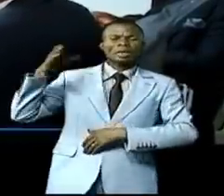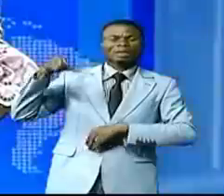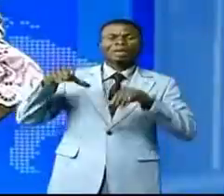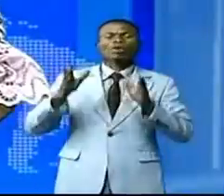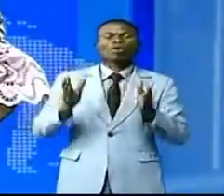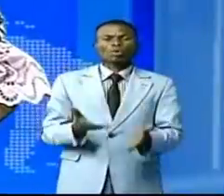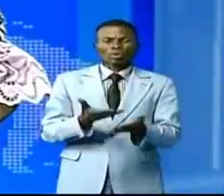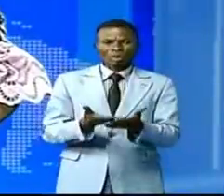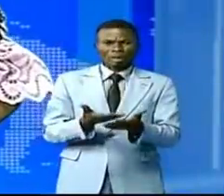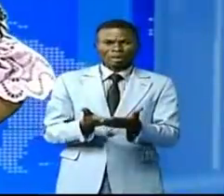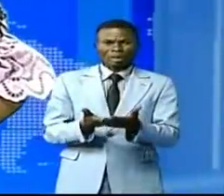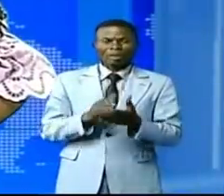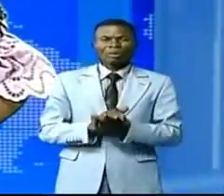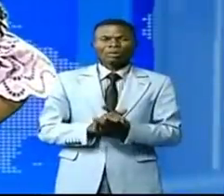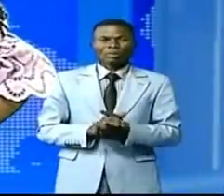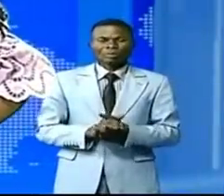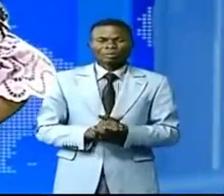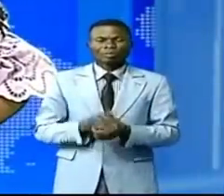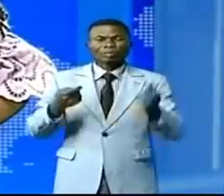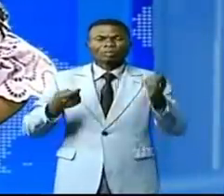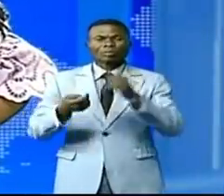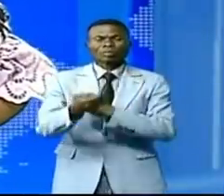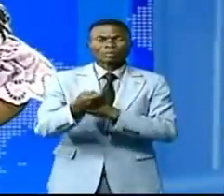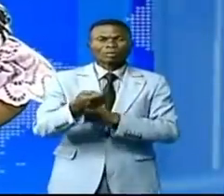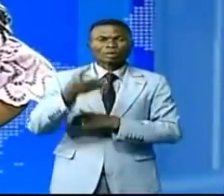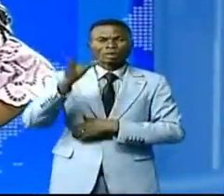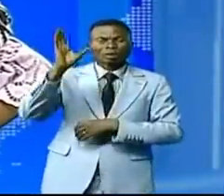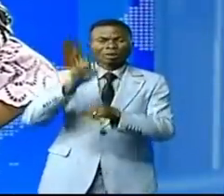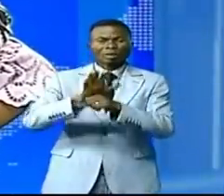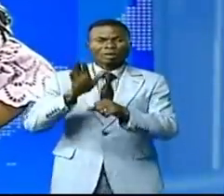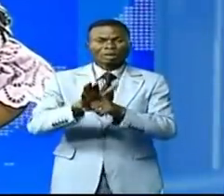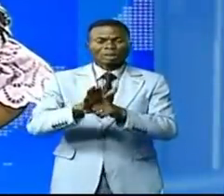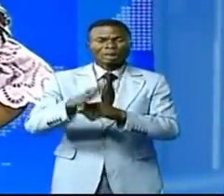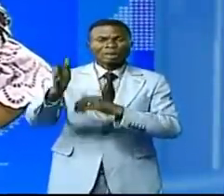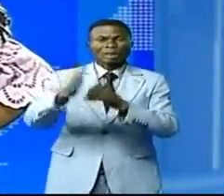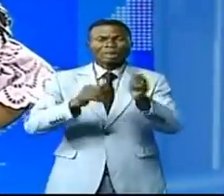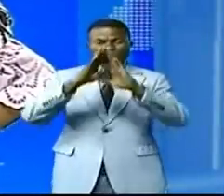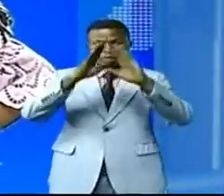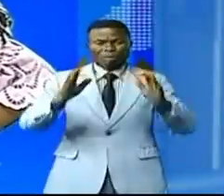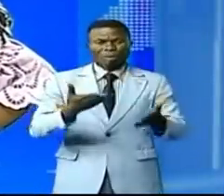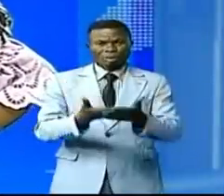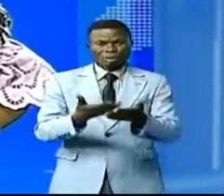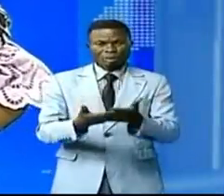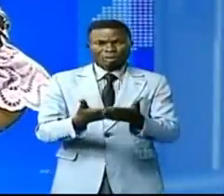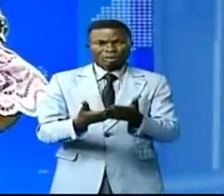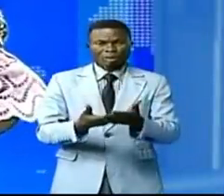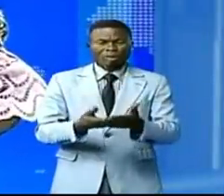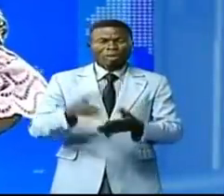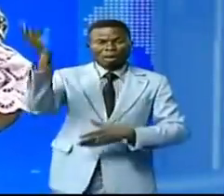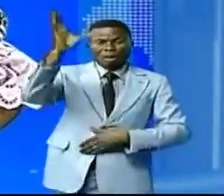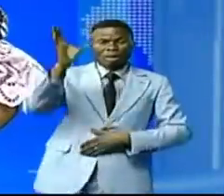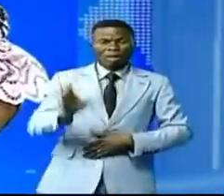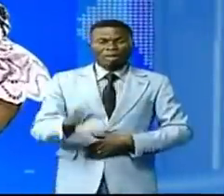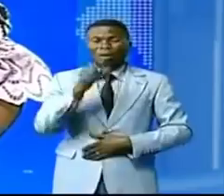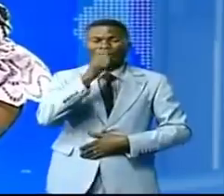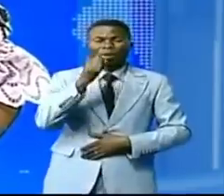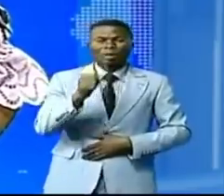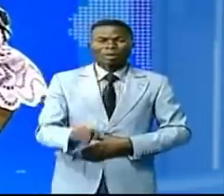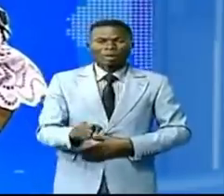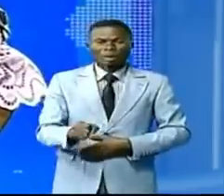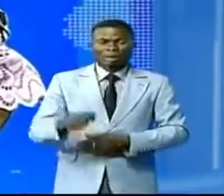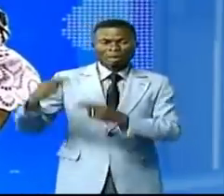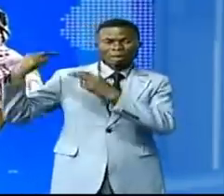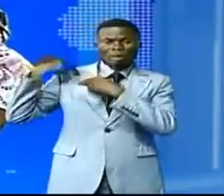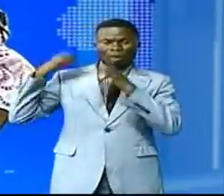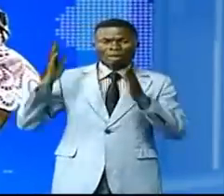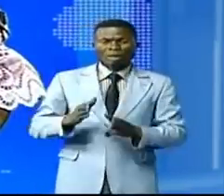congolaise. Ils ont eu le vilain plaisir de mettre à sac les recettes des péages du Congo central. Ces anciens responsables